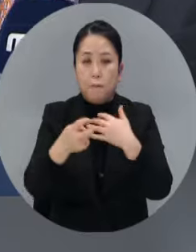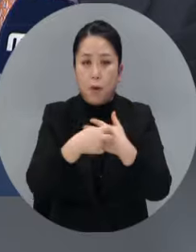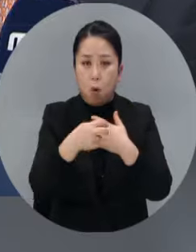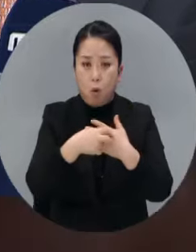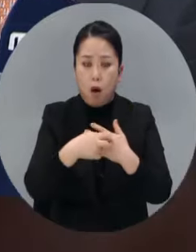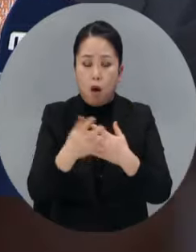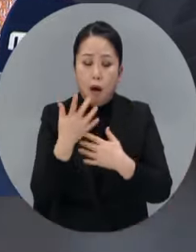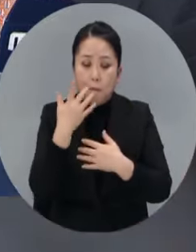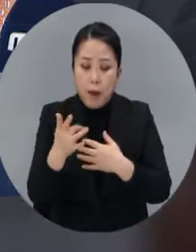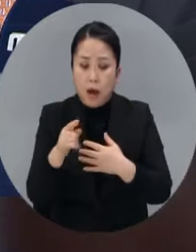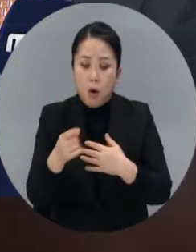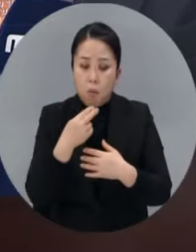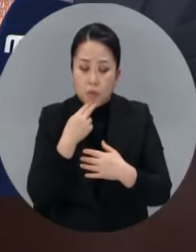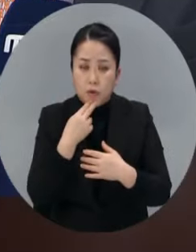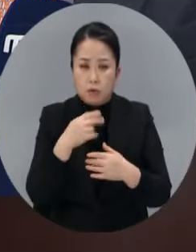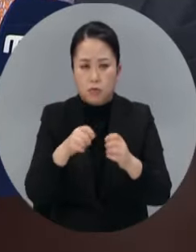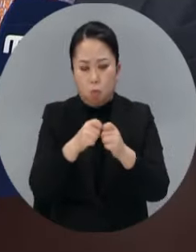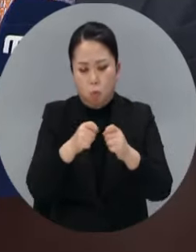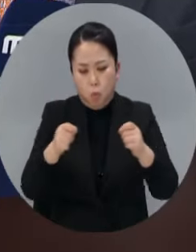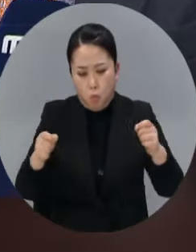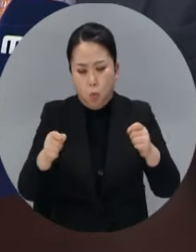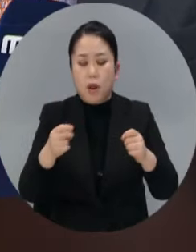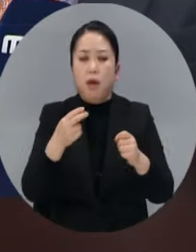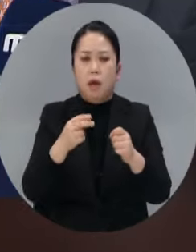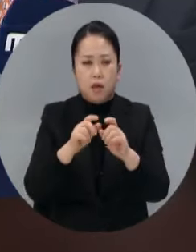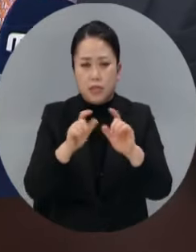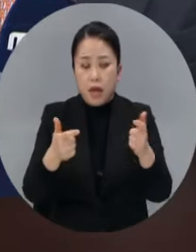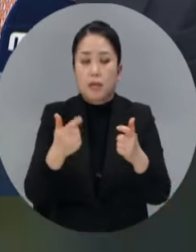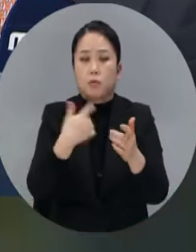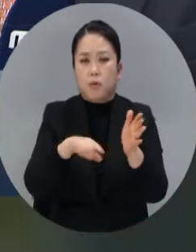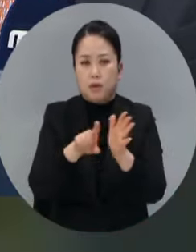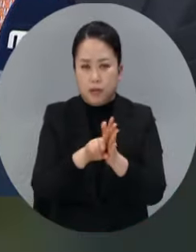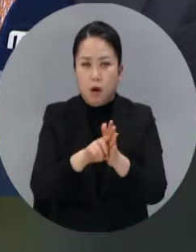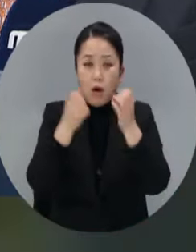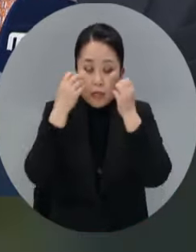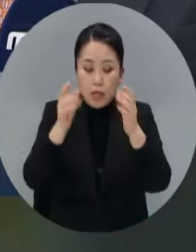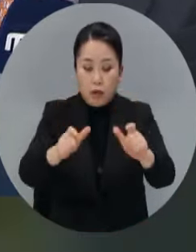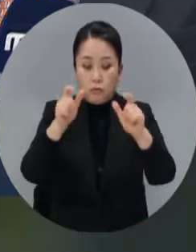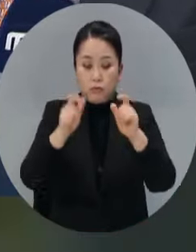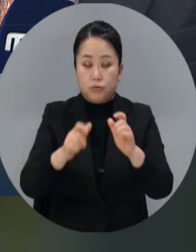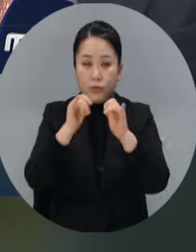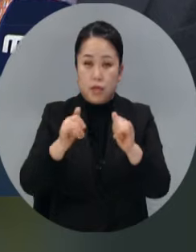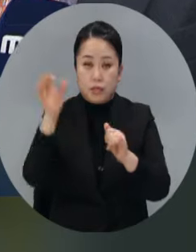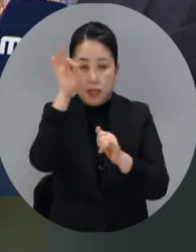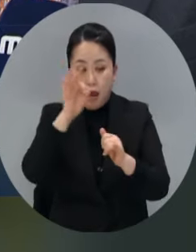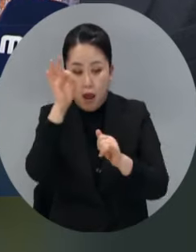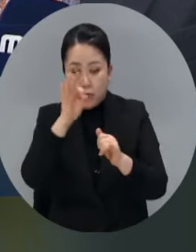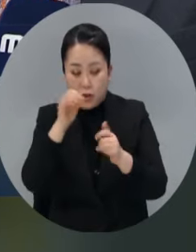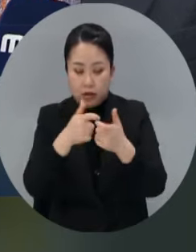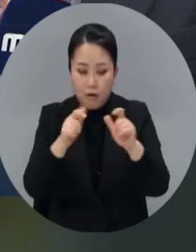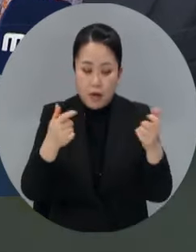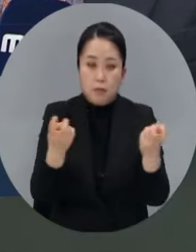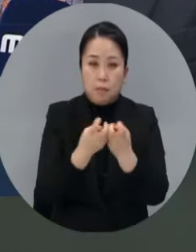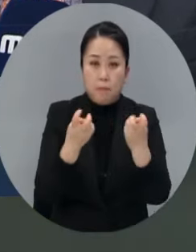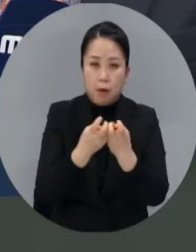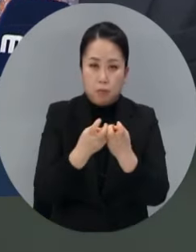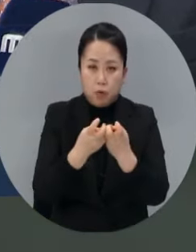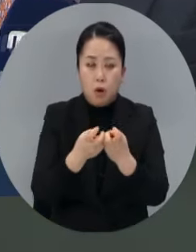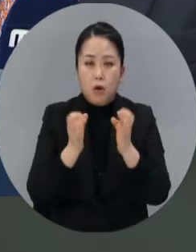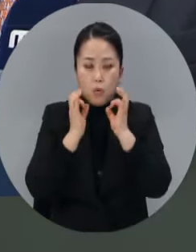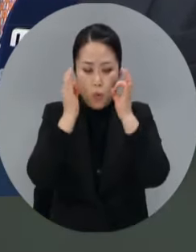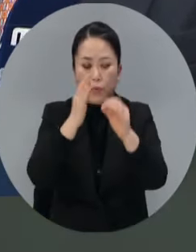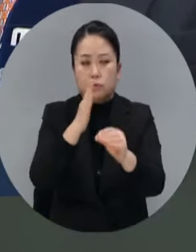않도록 병원 폐어 프에 새로운 인수자를 찾기 위해 다양한 채널을 통해 백방으로 노력하고